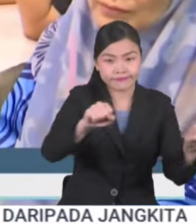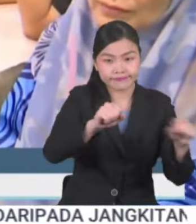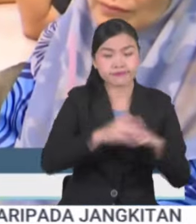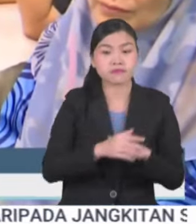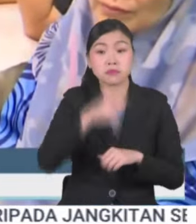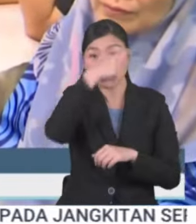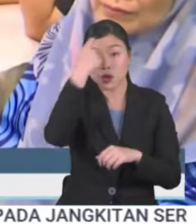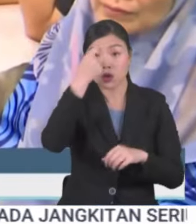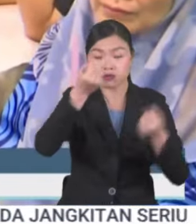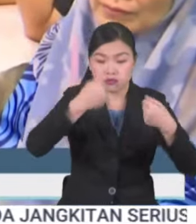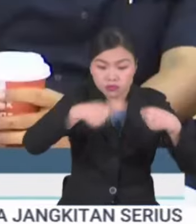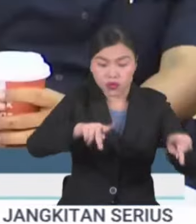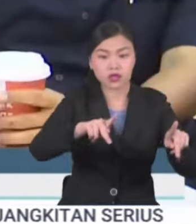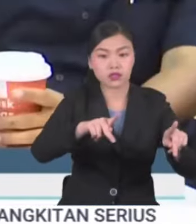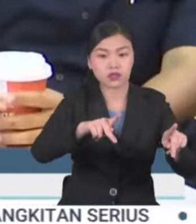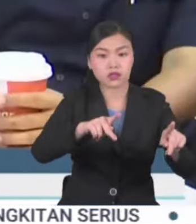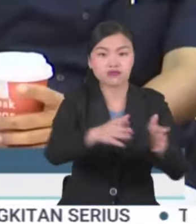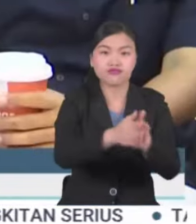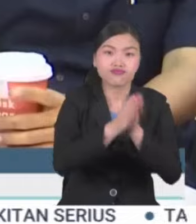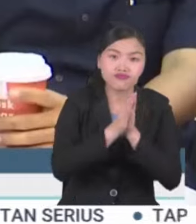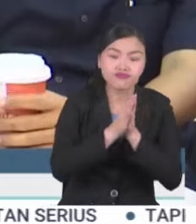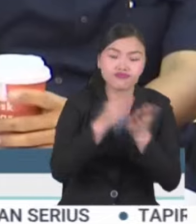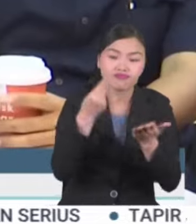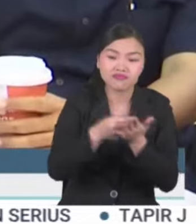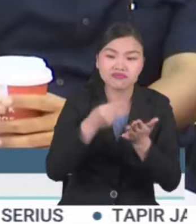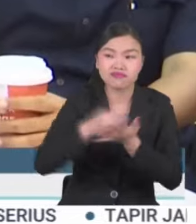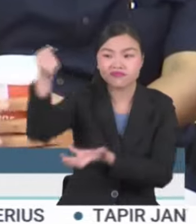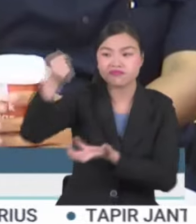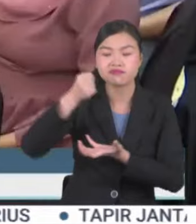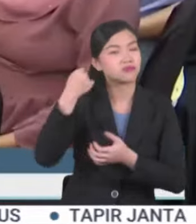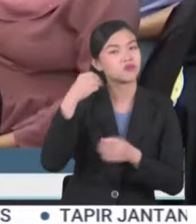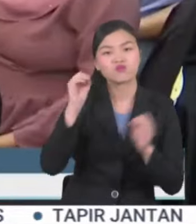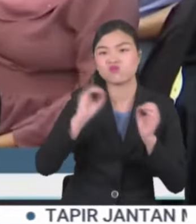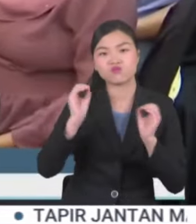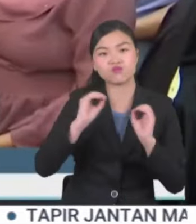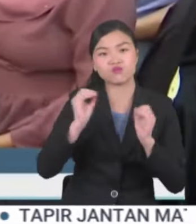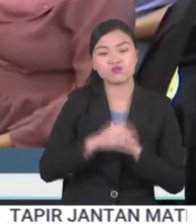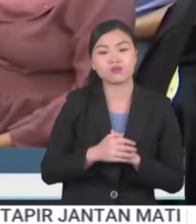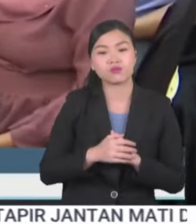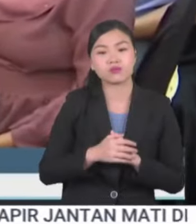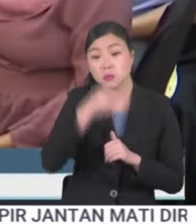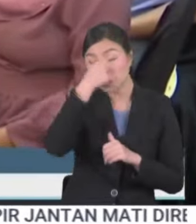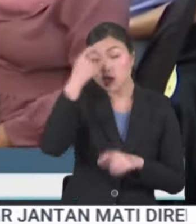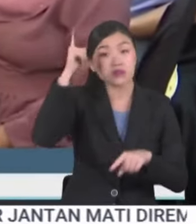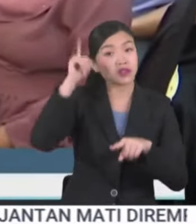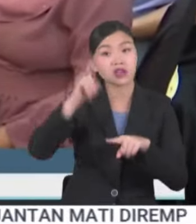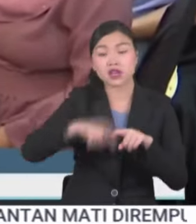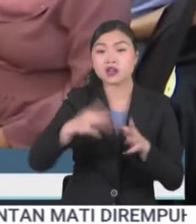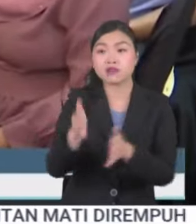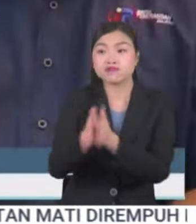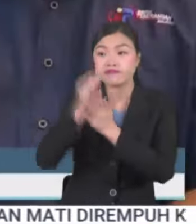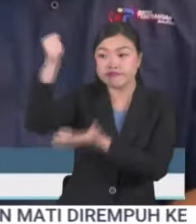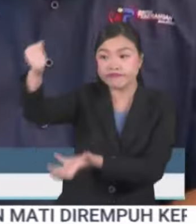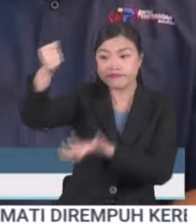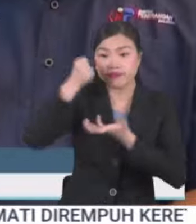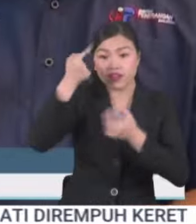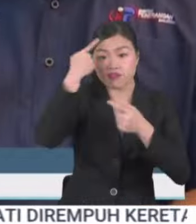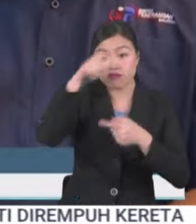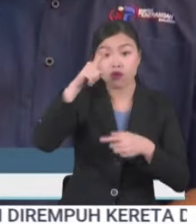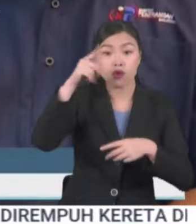peluang kita untuk memohon itu peruntukan tidak ada karena kita tidak boleh memohon peruntukan untuk